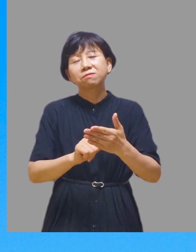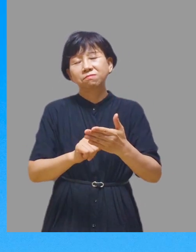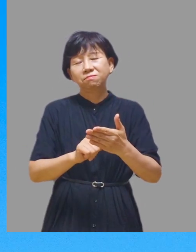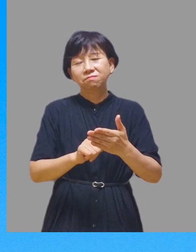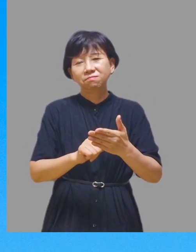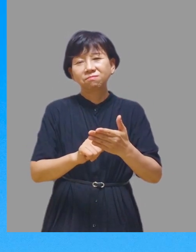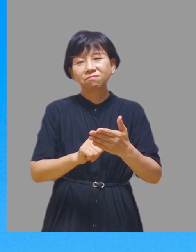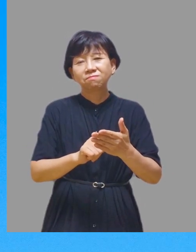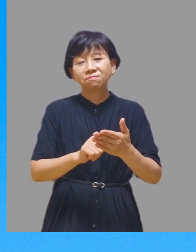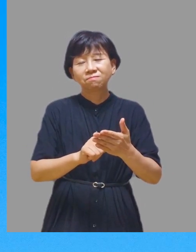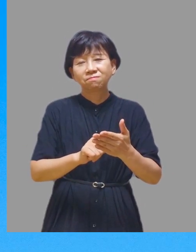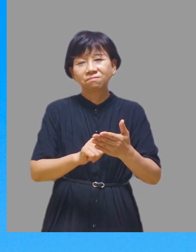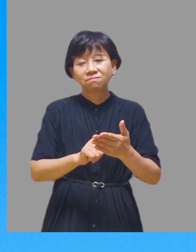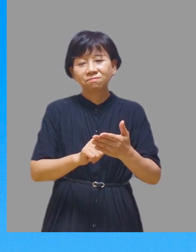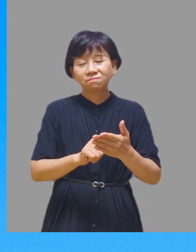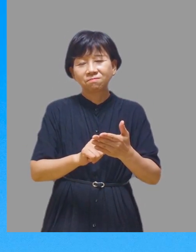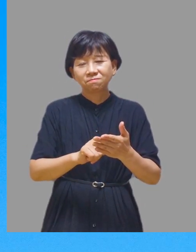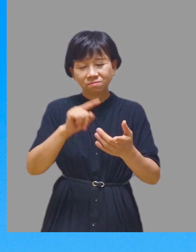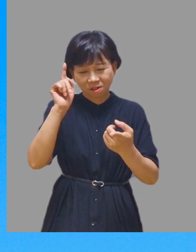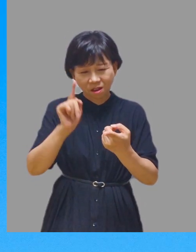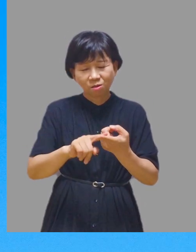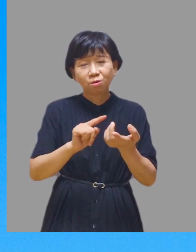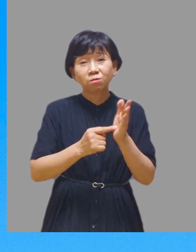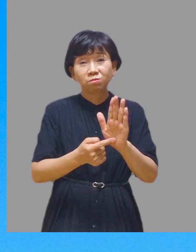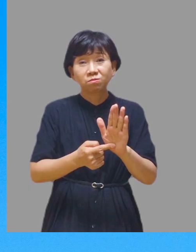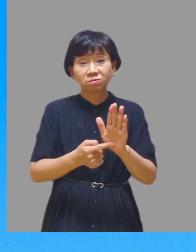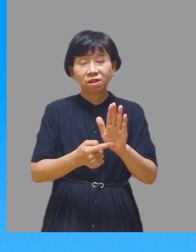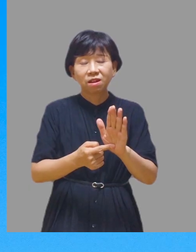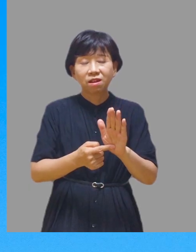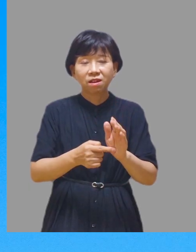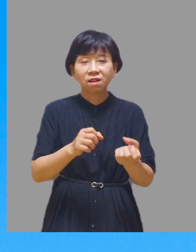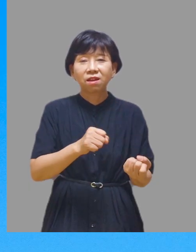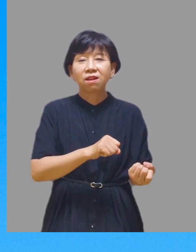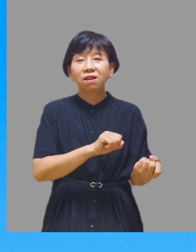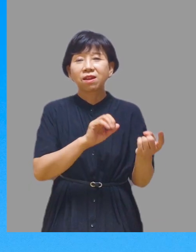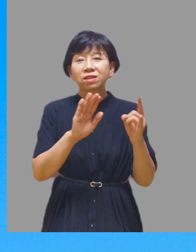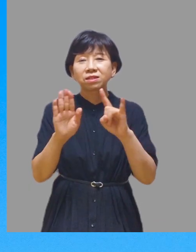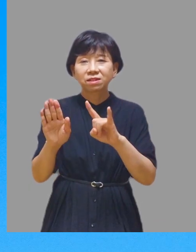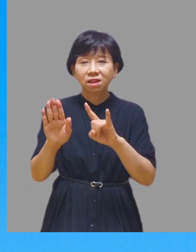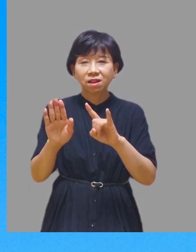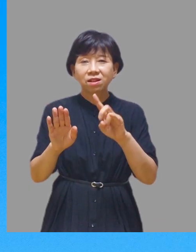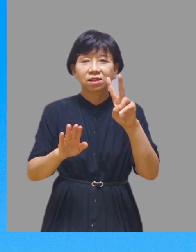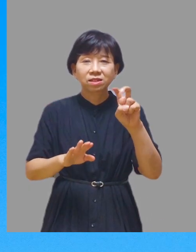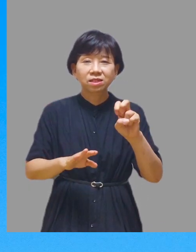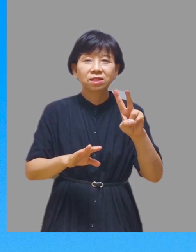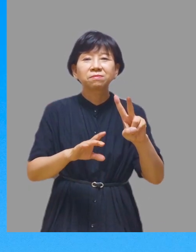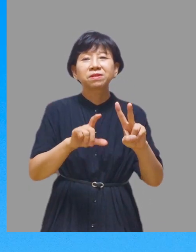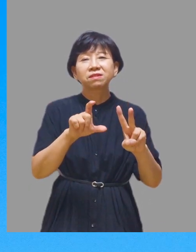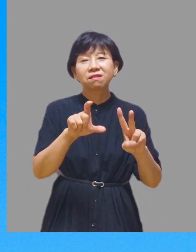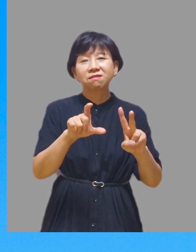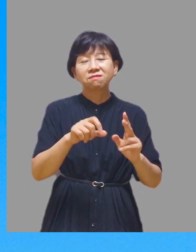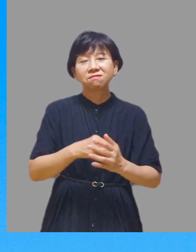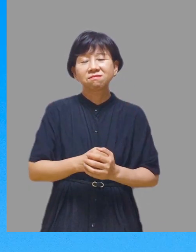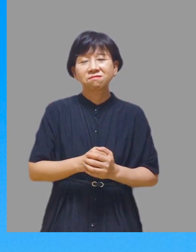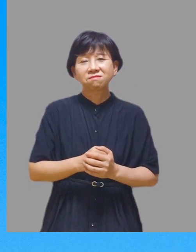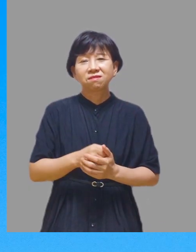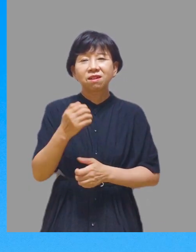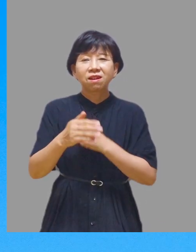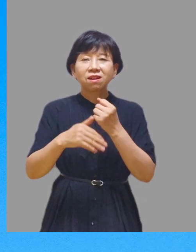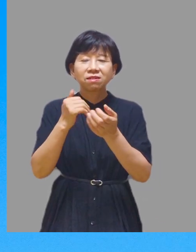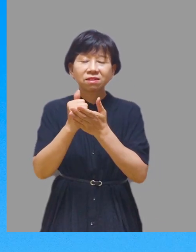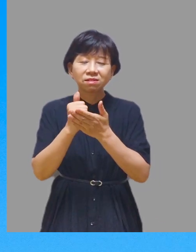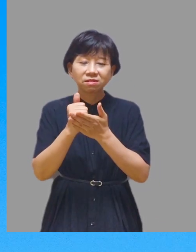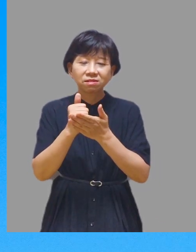드러내고 있는 게 이 에스겔 22장이었던 겁니다. 그러면 이 나라를 향한